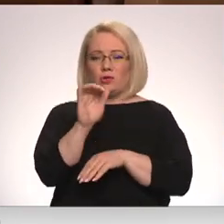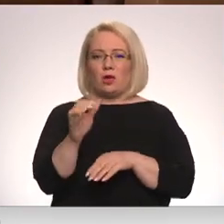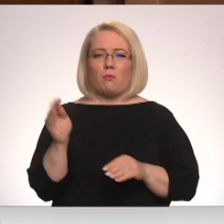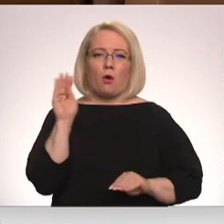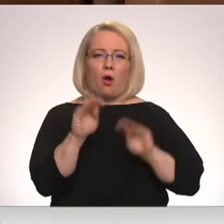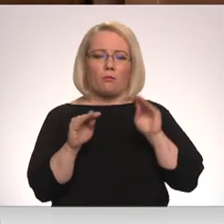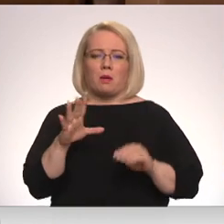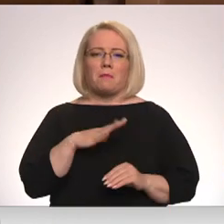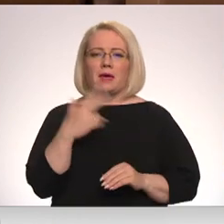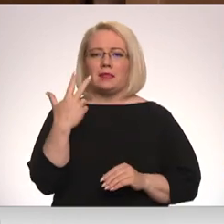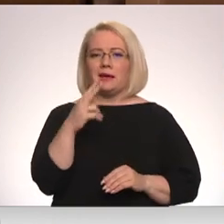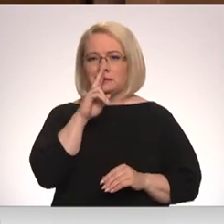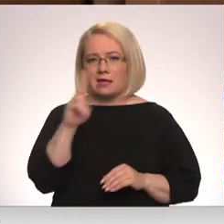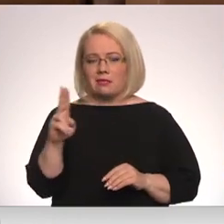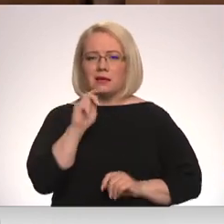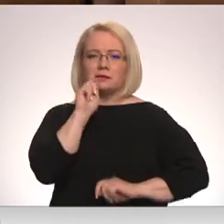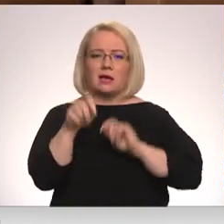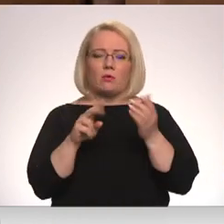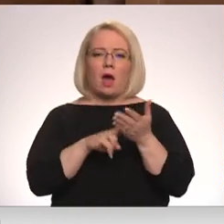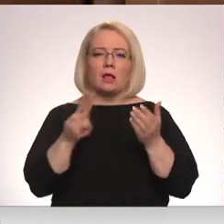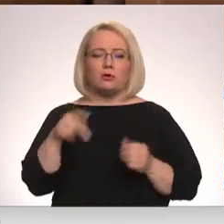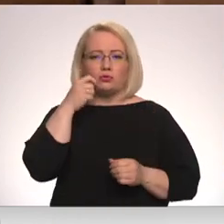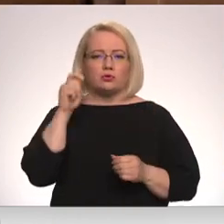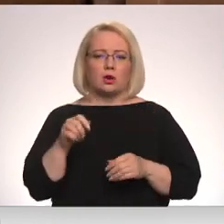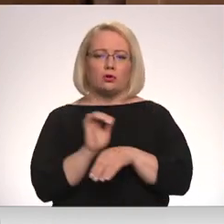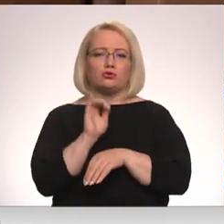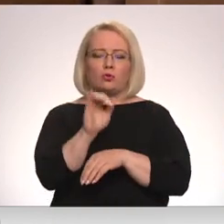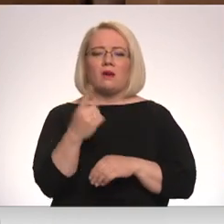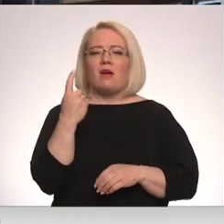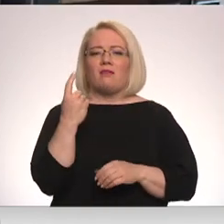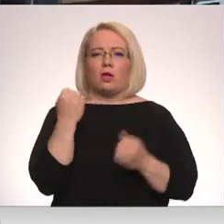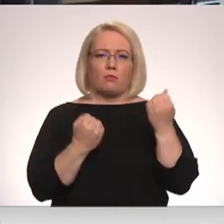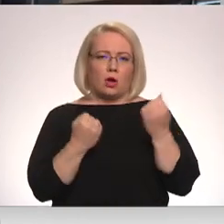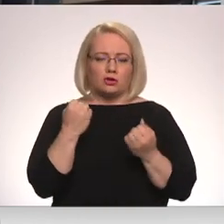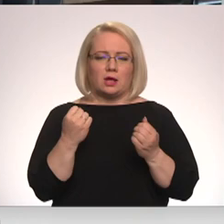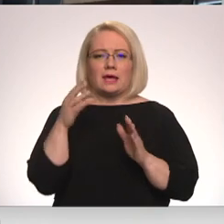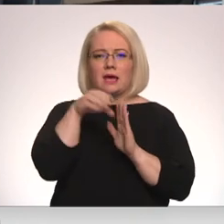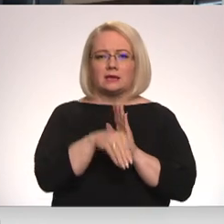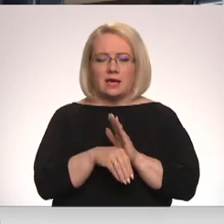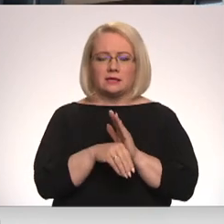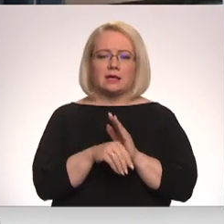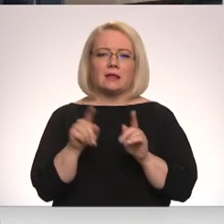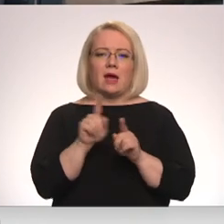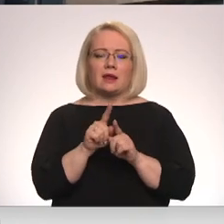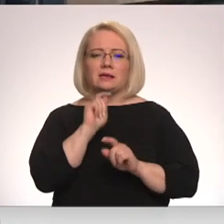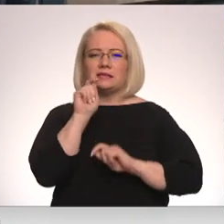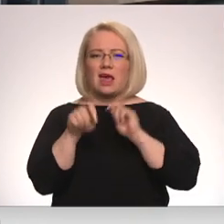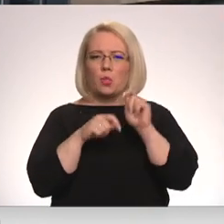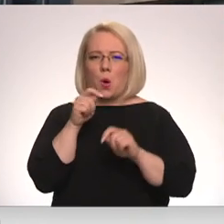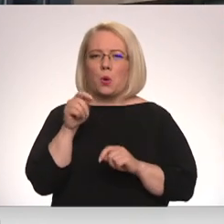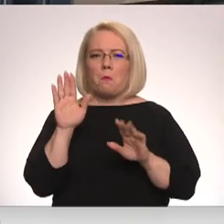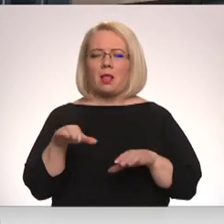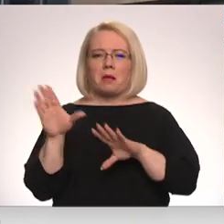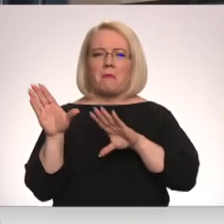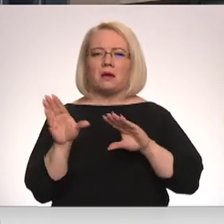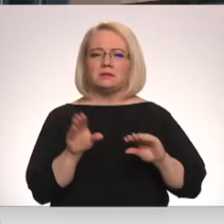aizņēmusi ap 3 nedēļām. Saziedotais ļaus uz Ukrainu sūtīt vēl vienu kravas auto. Iesaistīties tāsti, ka ziedojumi paliek mazāk. Cilvēki